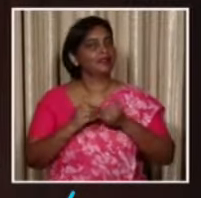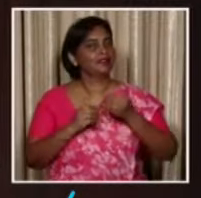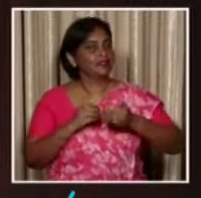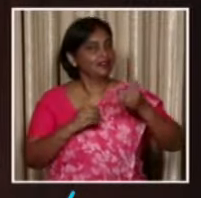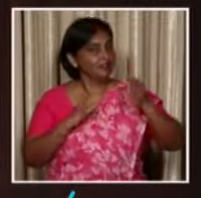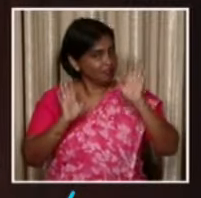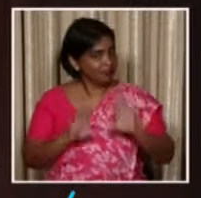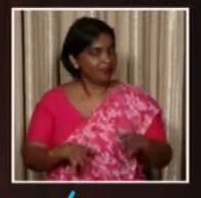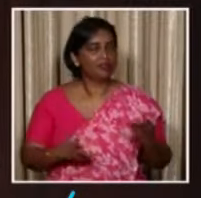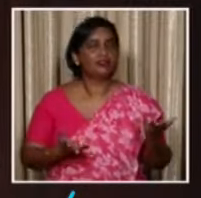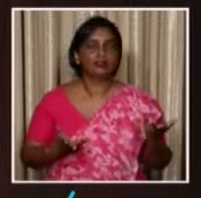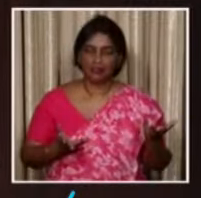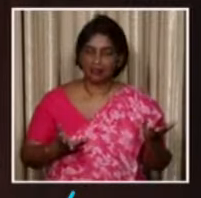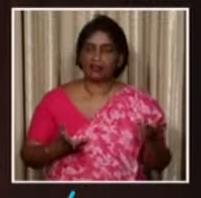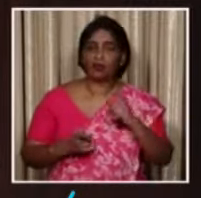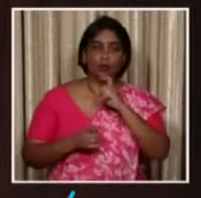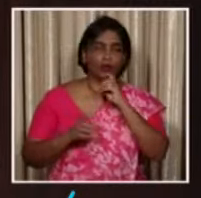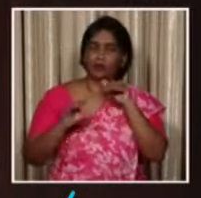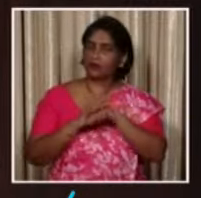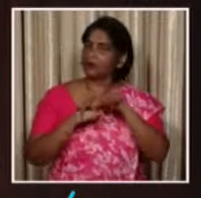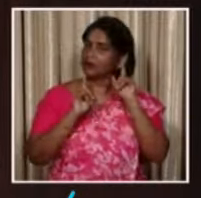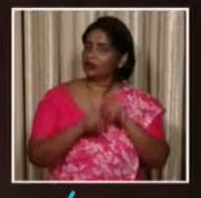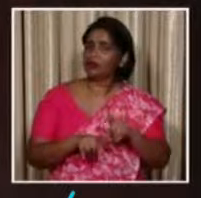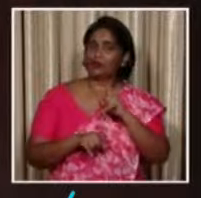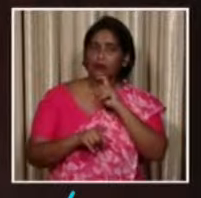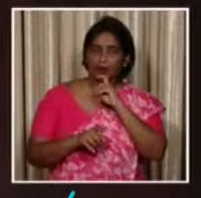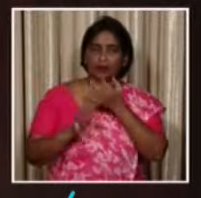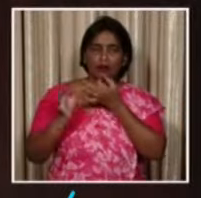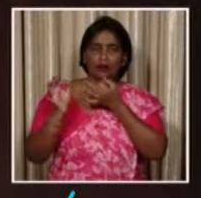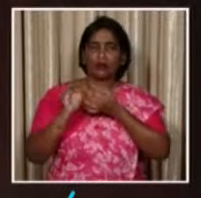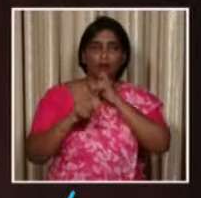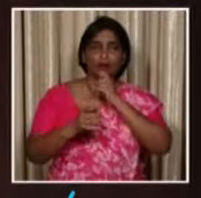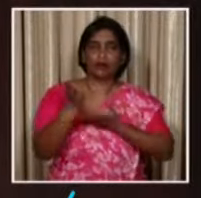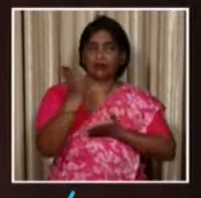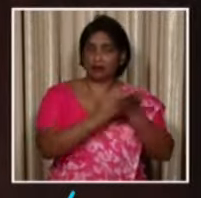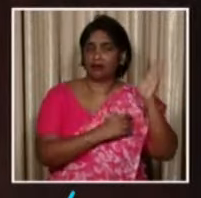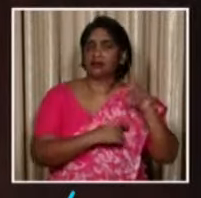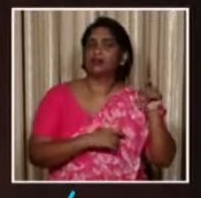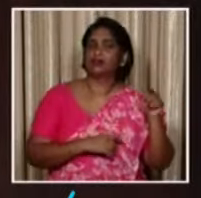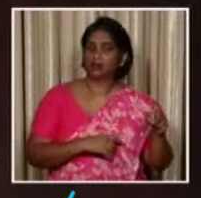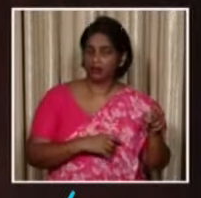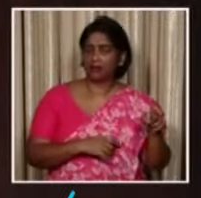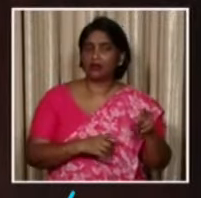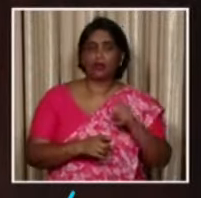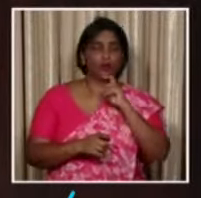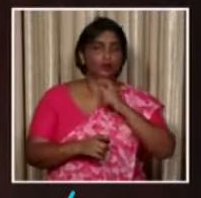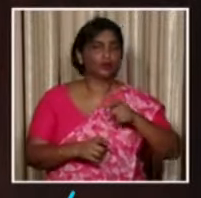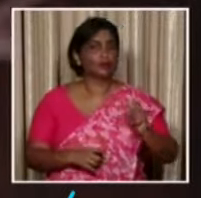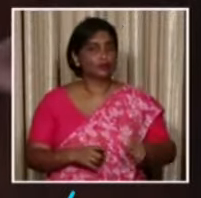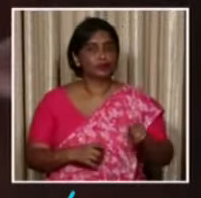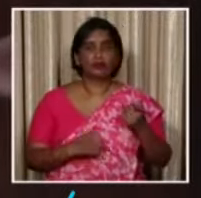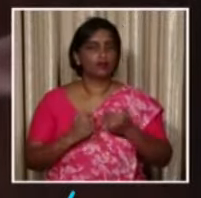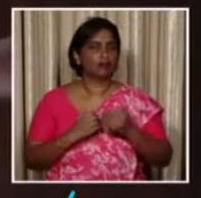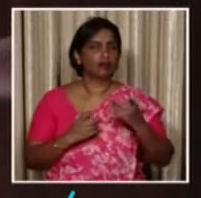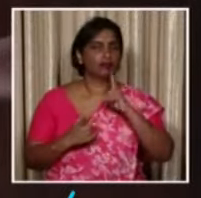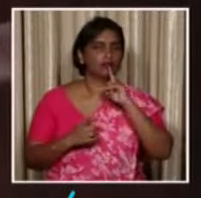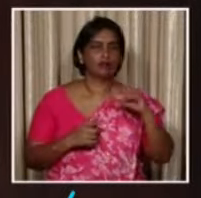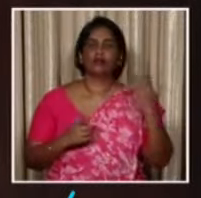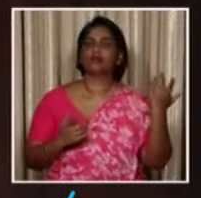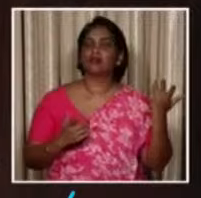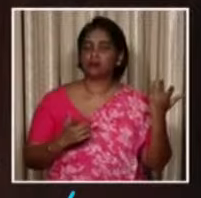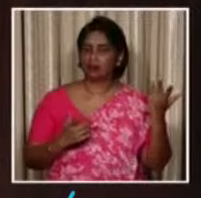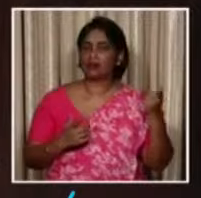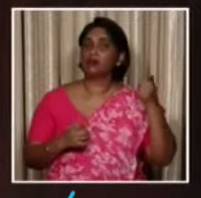දිගටම කරනවද මේ අධිකරණ ශේෂ්ඨයට මේ මේ අධිකරණේ නඩුව දැන් ඊළඟට යන්න තියෙන්නේ එතකොට අපිට අධිකරණේ විනිශ්චයකාරුන්ට මොකුත් කියන්න දෙයක් නැහැ මොකද